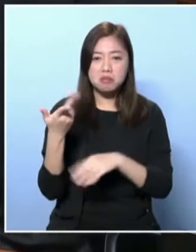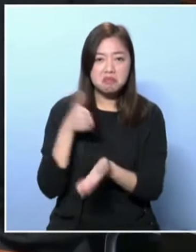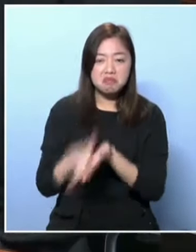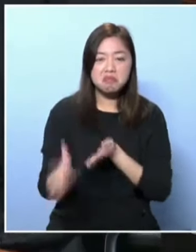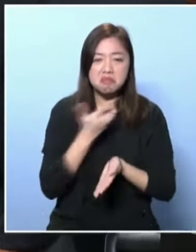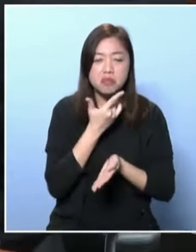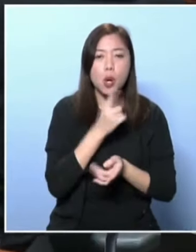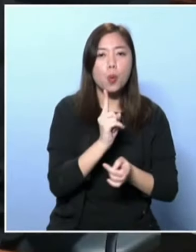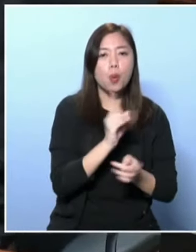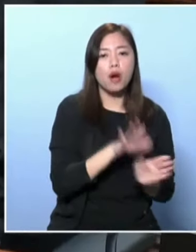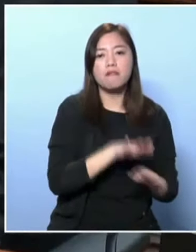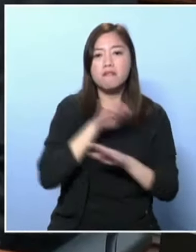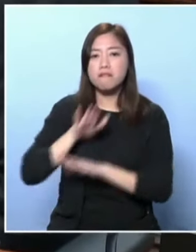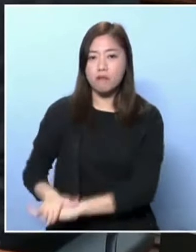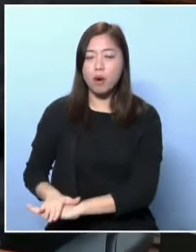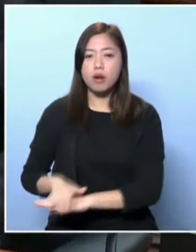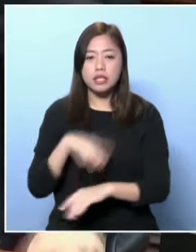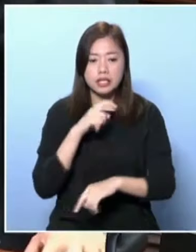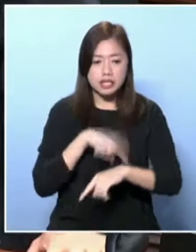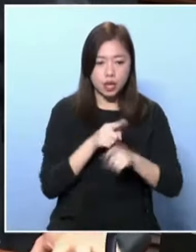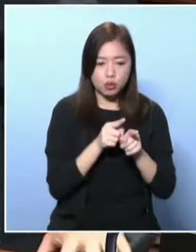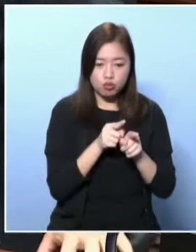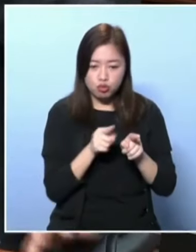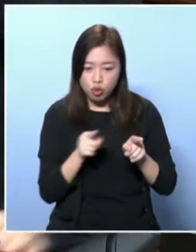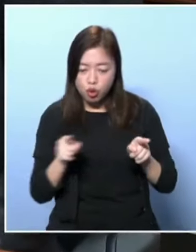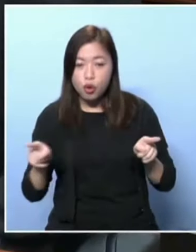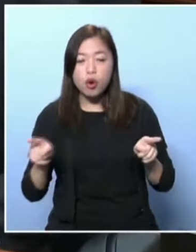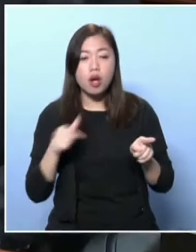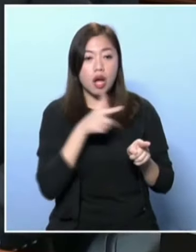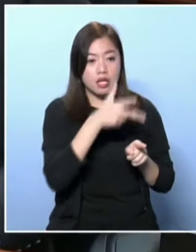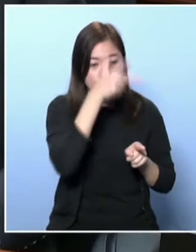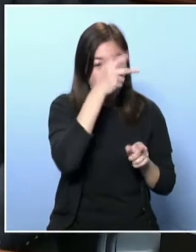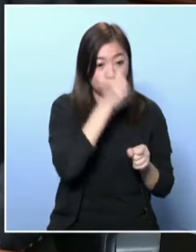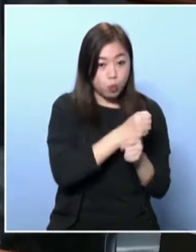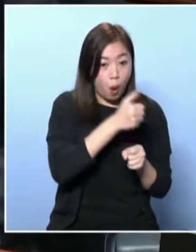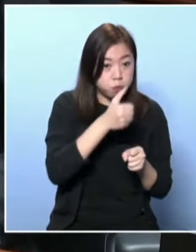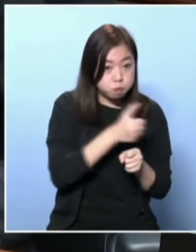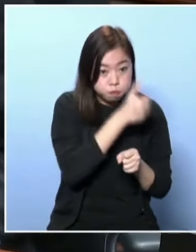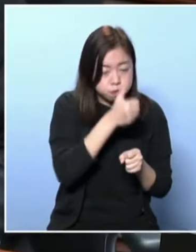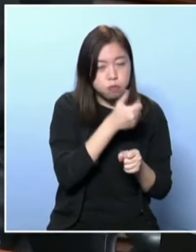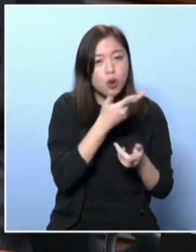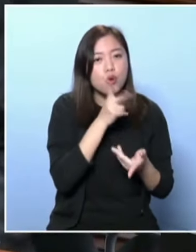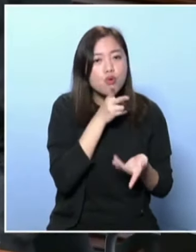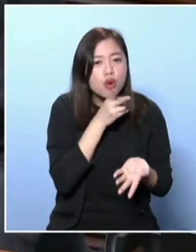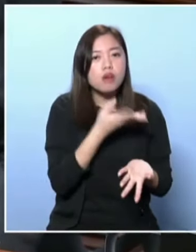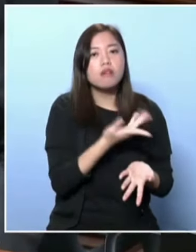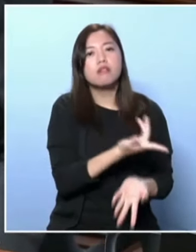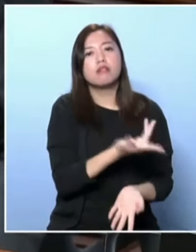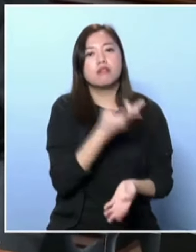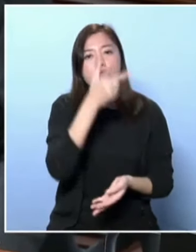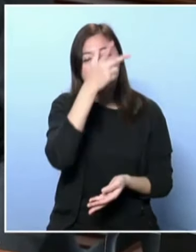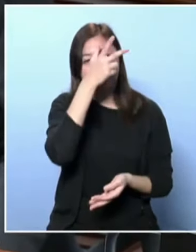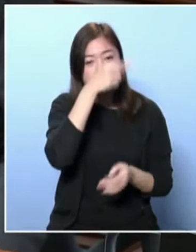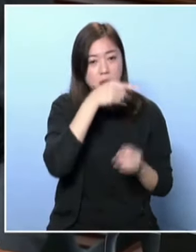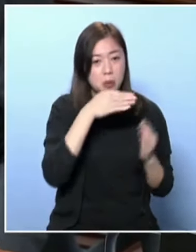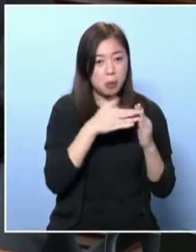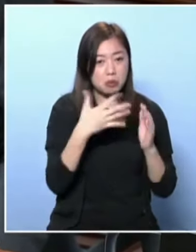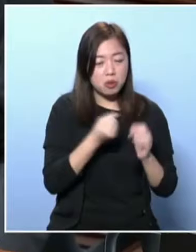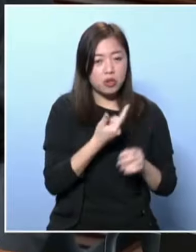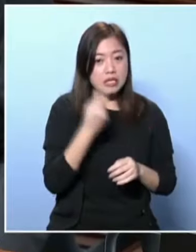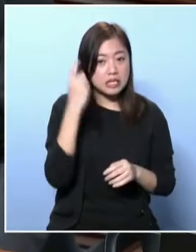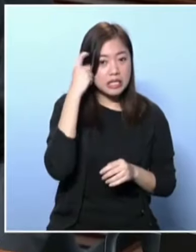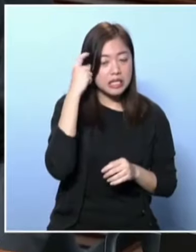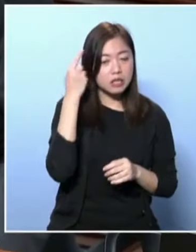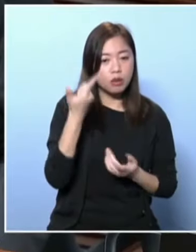碼容許一段長一點的時間，等政府做好所有應該要做的事呢，包括局長其實是否知悉現在有很